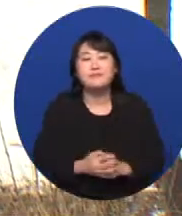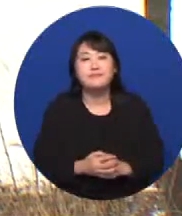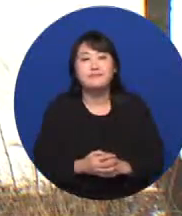입니다